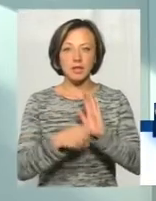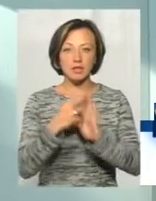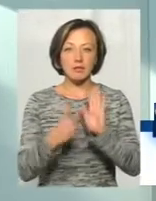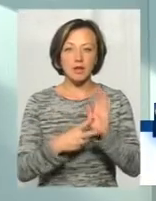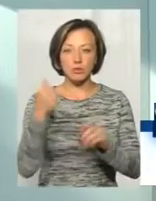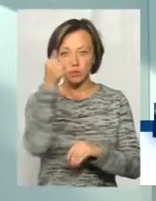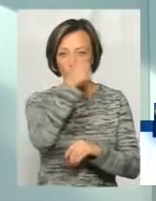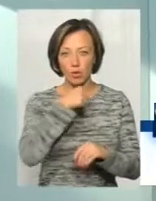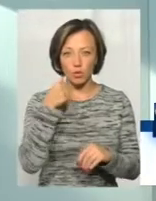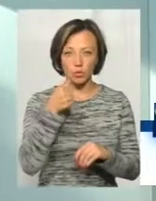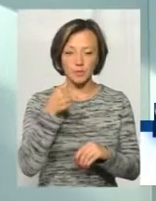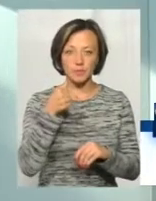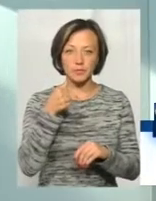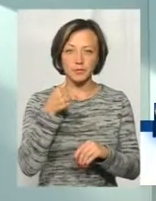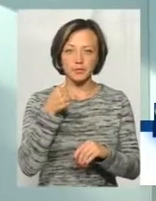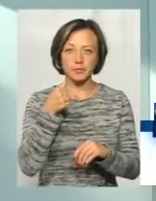2016-2017 року,